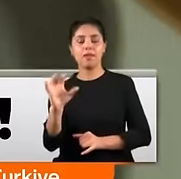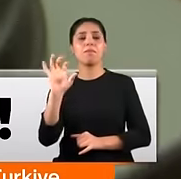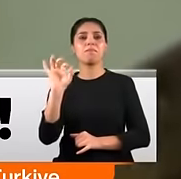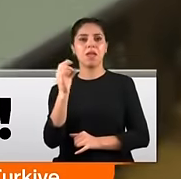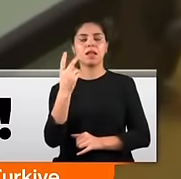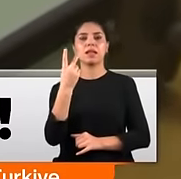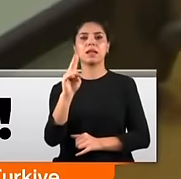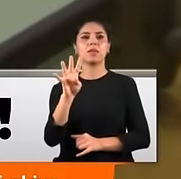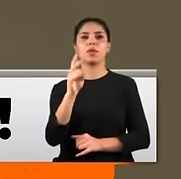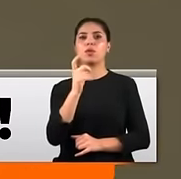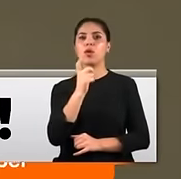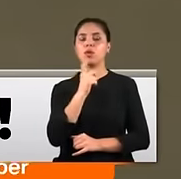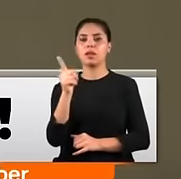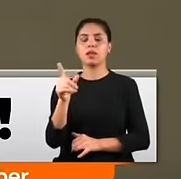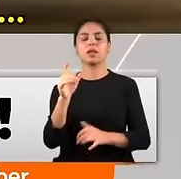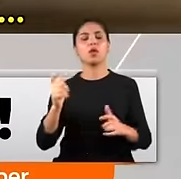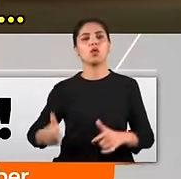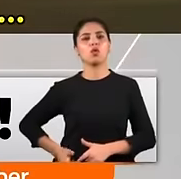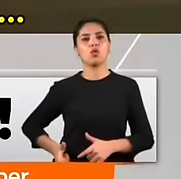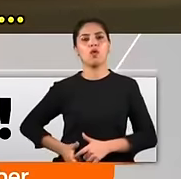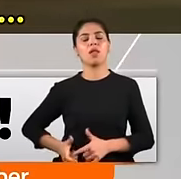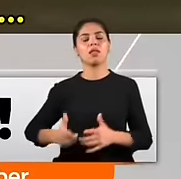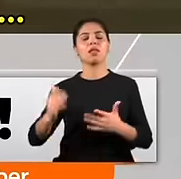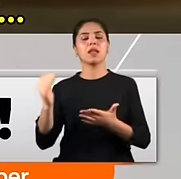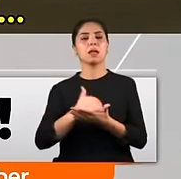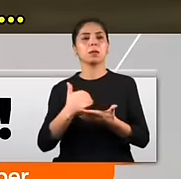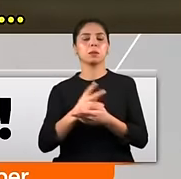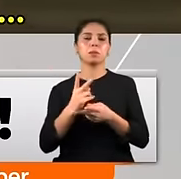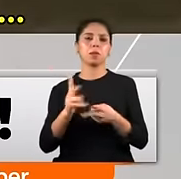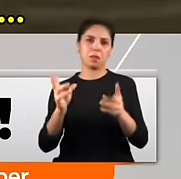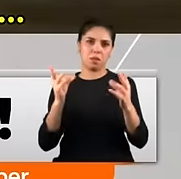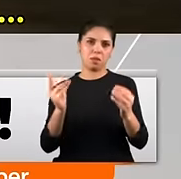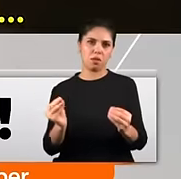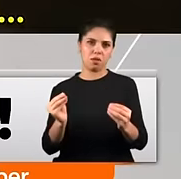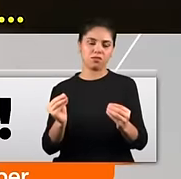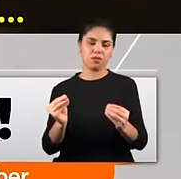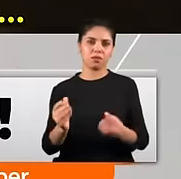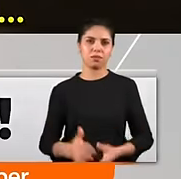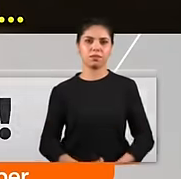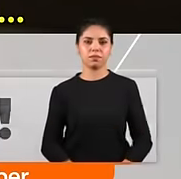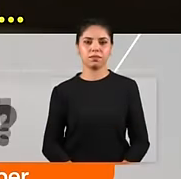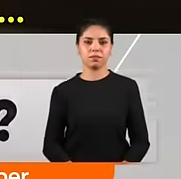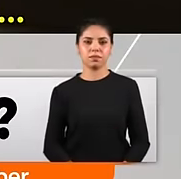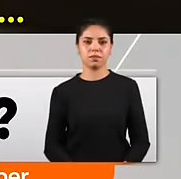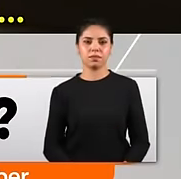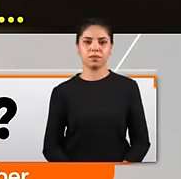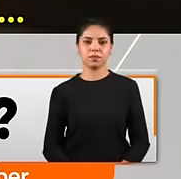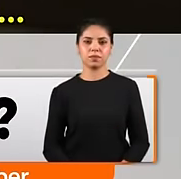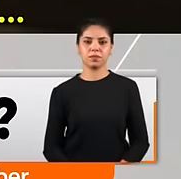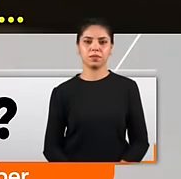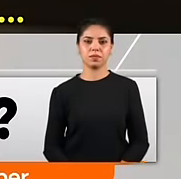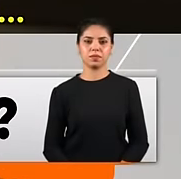güvenli yatırım aracı olacağının sinyallerini veriyor. Altın da aslında Fed kararı öncesi ciddi bir yükseliş gördük. Hatta 2148'e